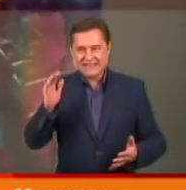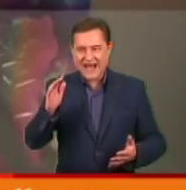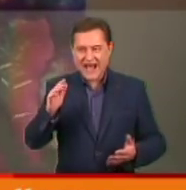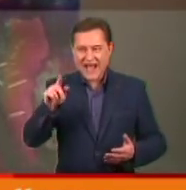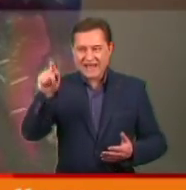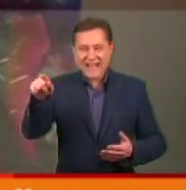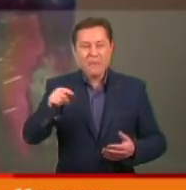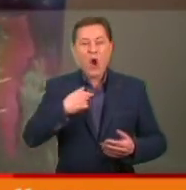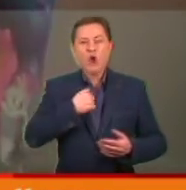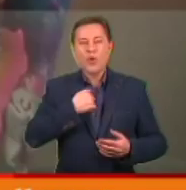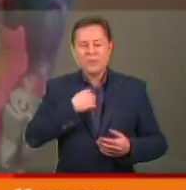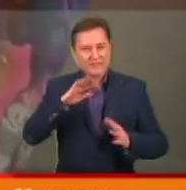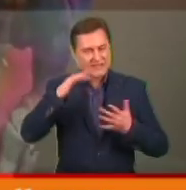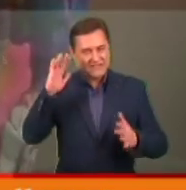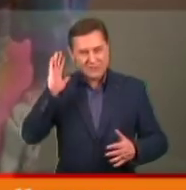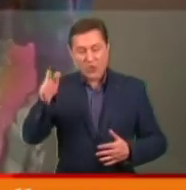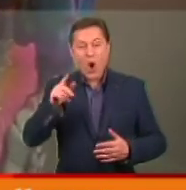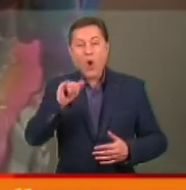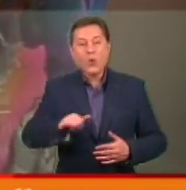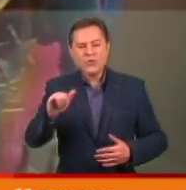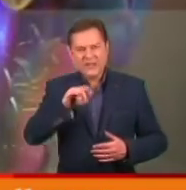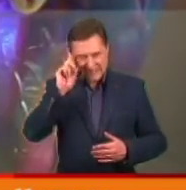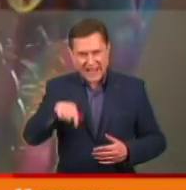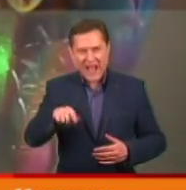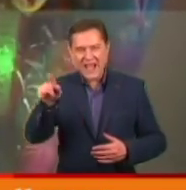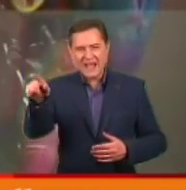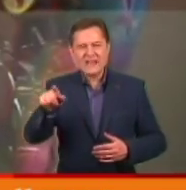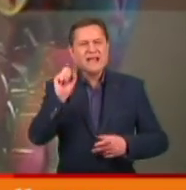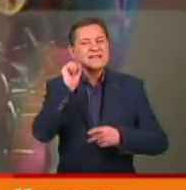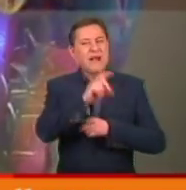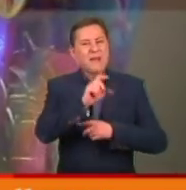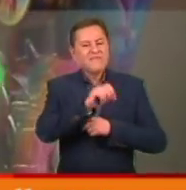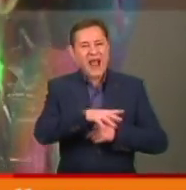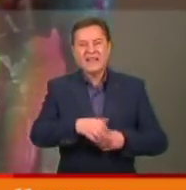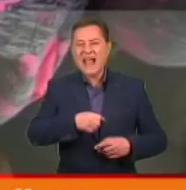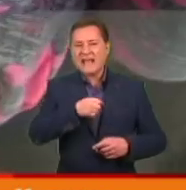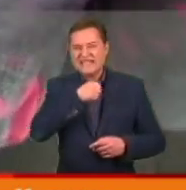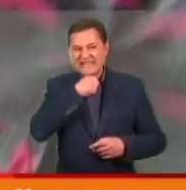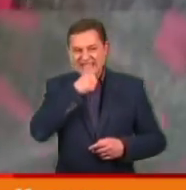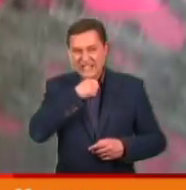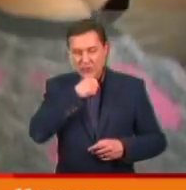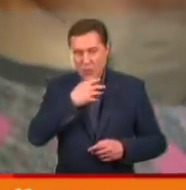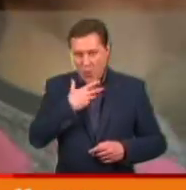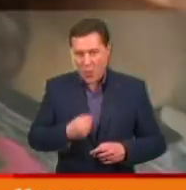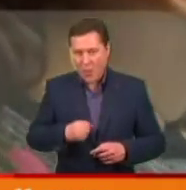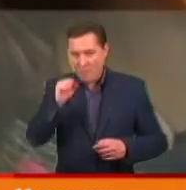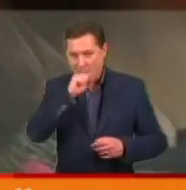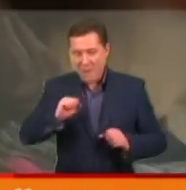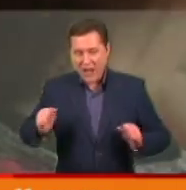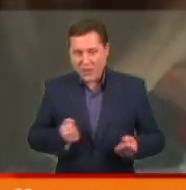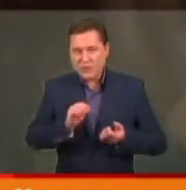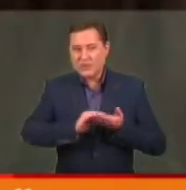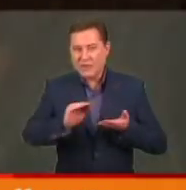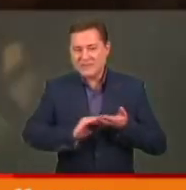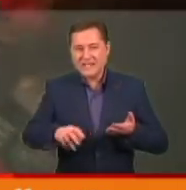от кнопочку. Куди натискати, Катя знає, бо ж сама цю ляльку замовляла дідові Морозові. Написала йому листа. Разом з нею